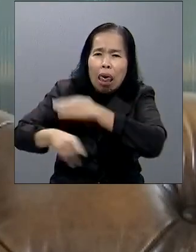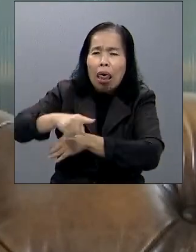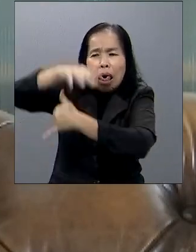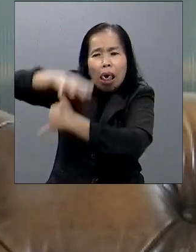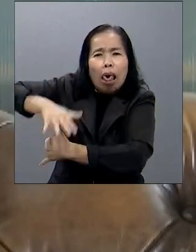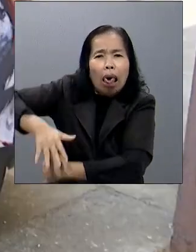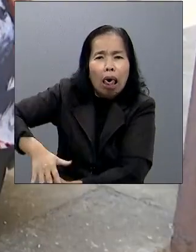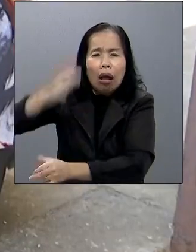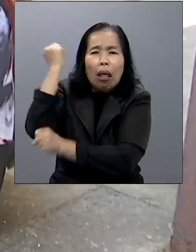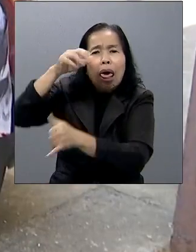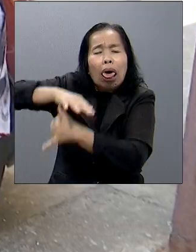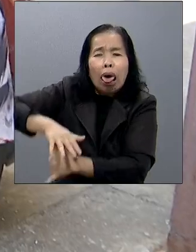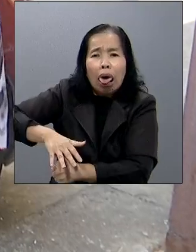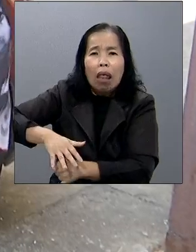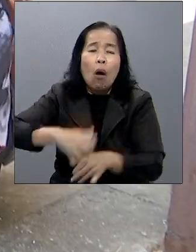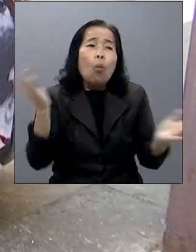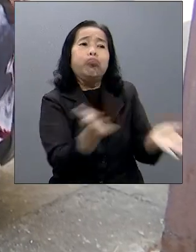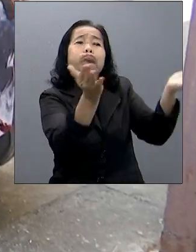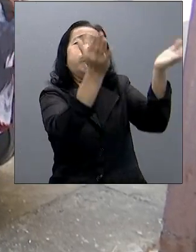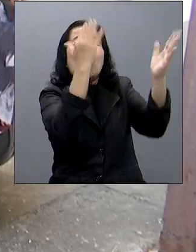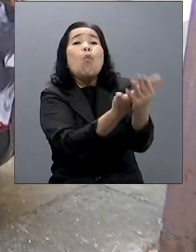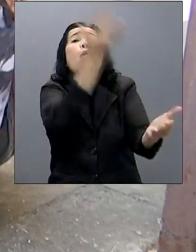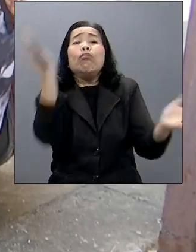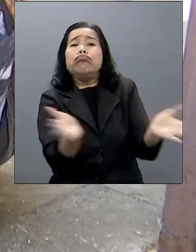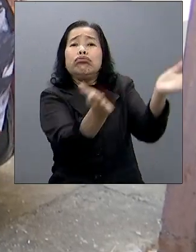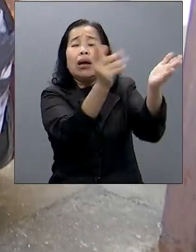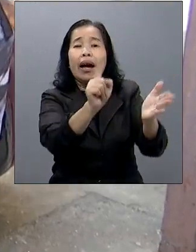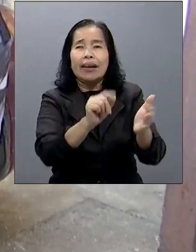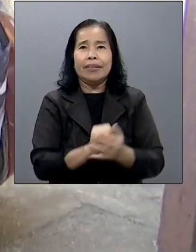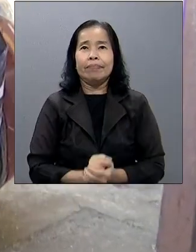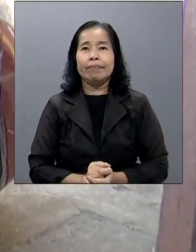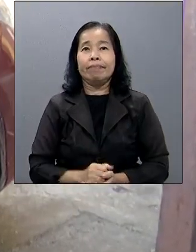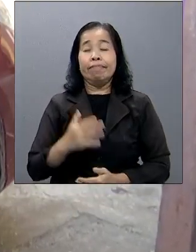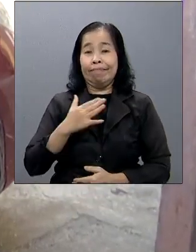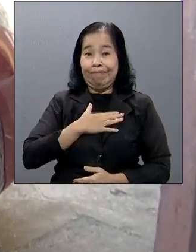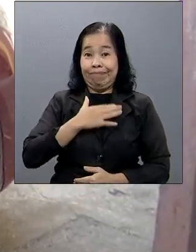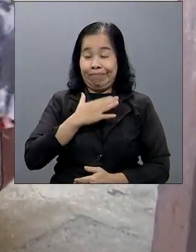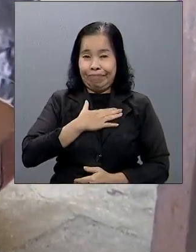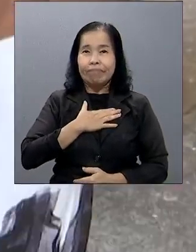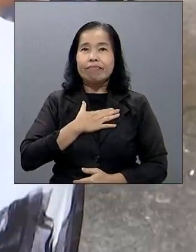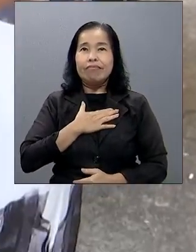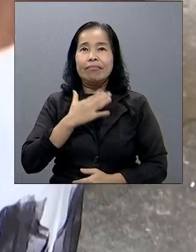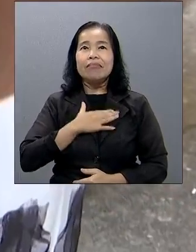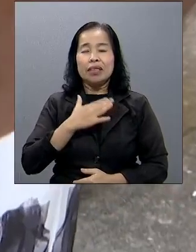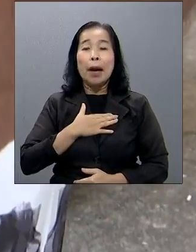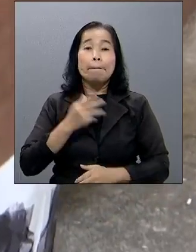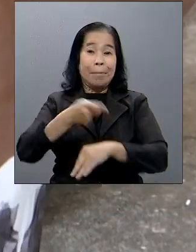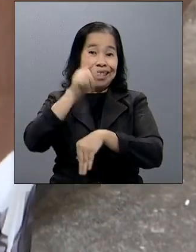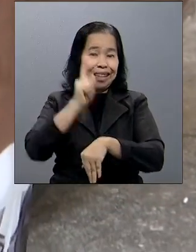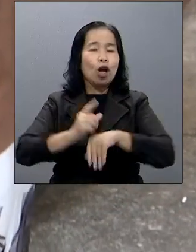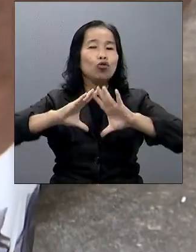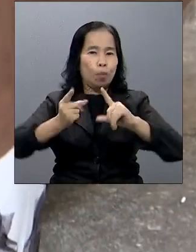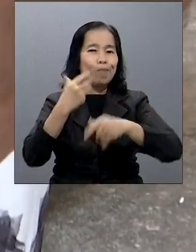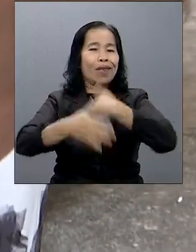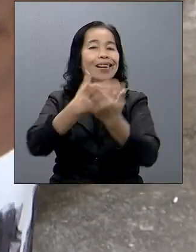นจนครับ 12บาท คุณผู้ชมคะนายสำอางซ่อนกลิ่นค่ะคนนี้ก็เป็นประธานชมรมผู้ค้าสลาก